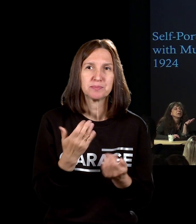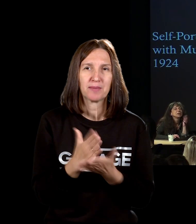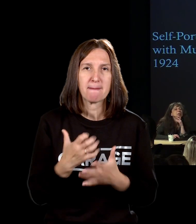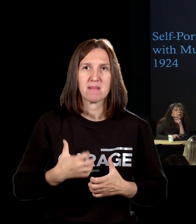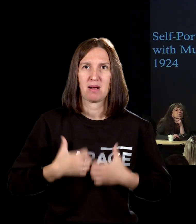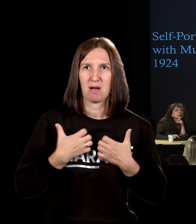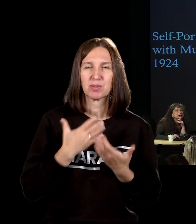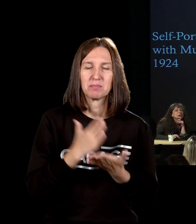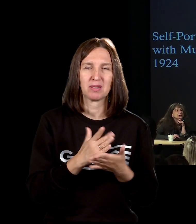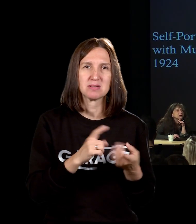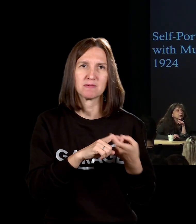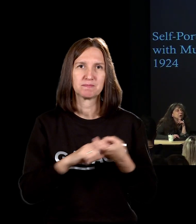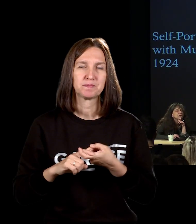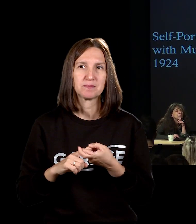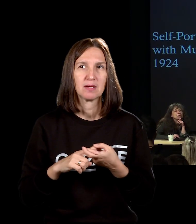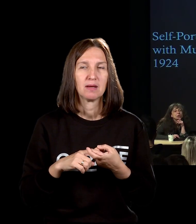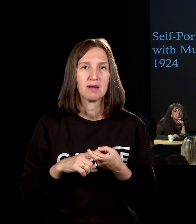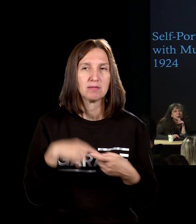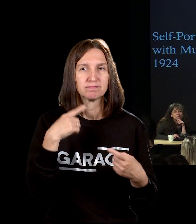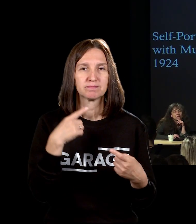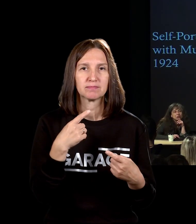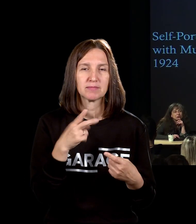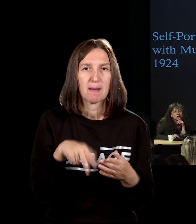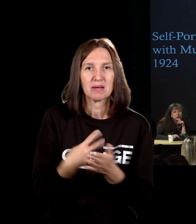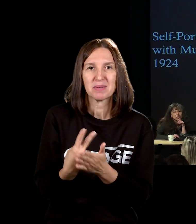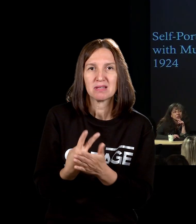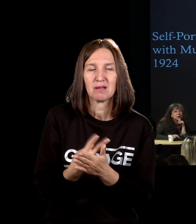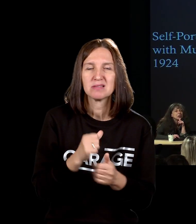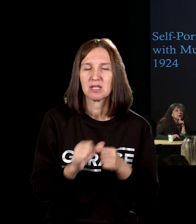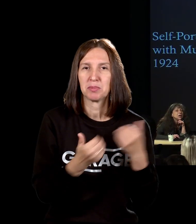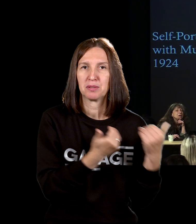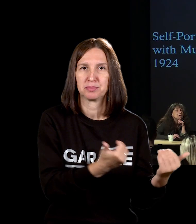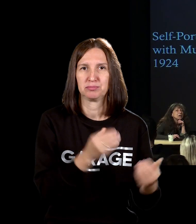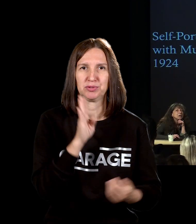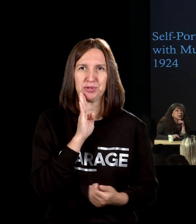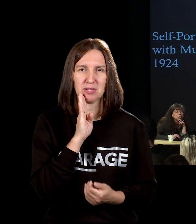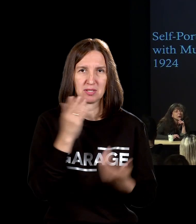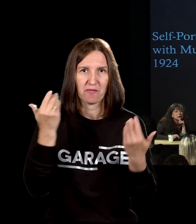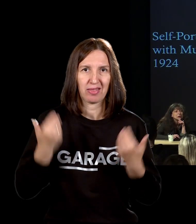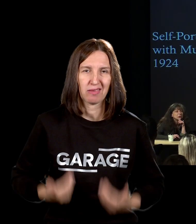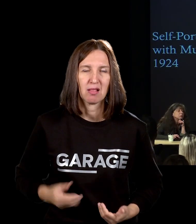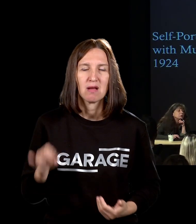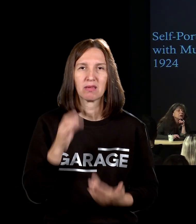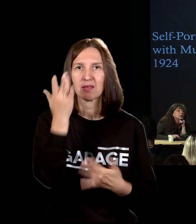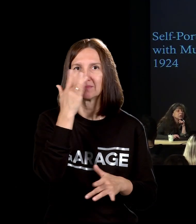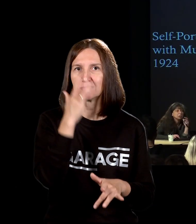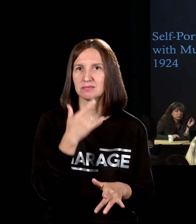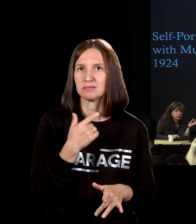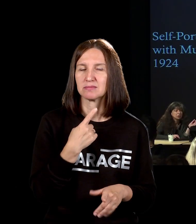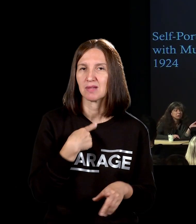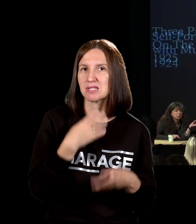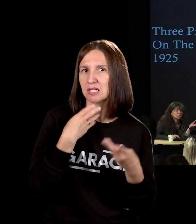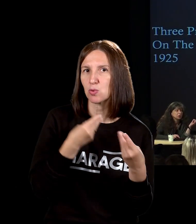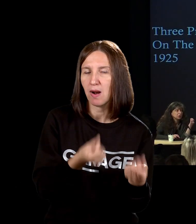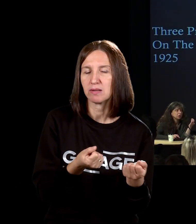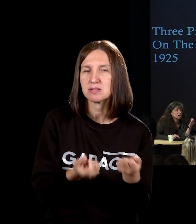макабром связана и та очень необычная репрезентация женского тела и сексуальности, которая появляется в